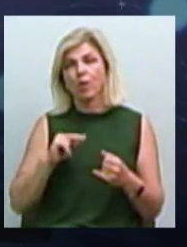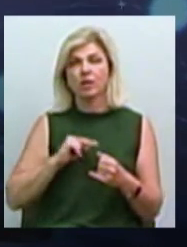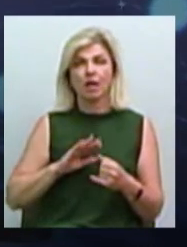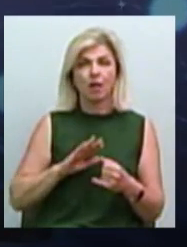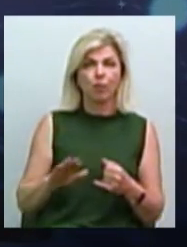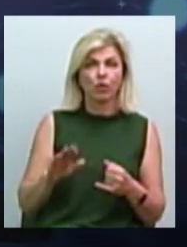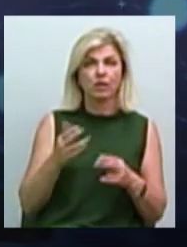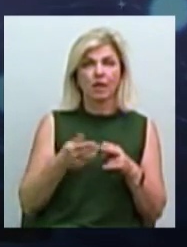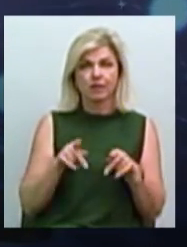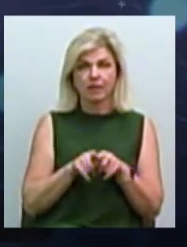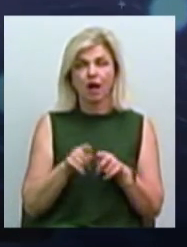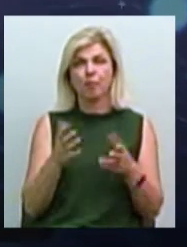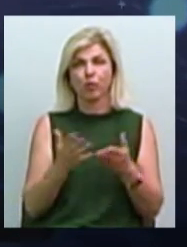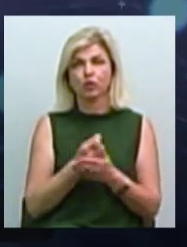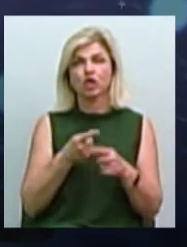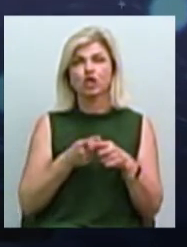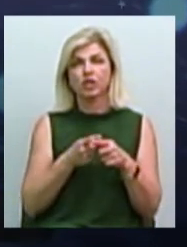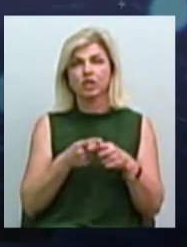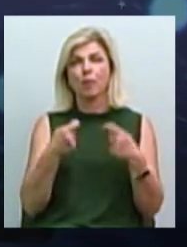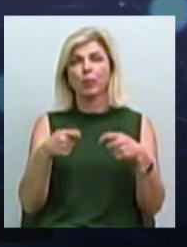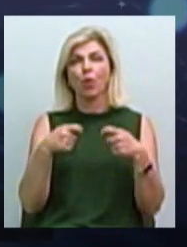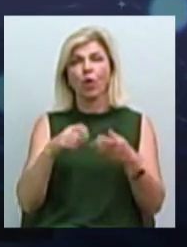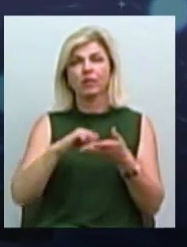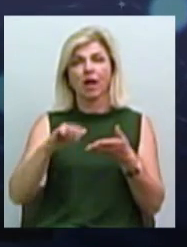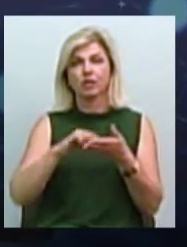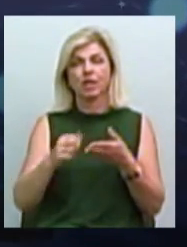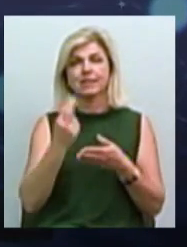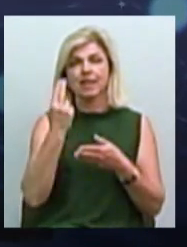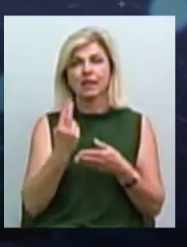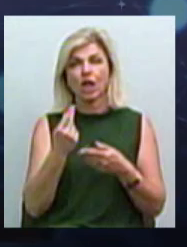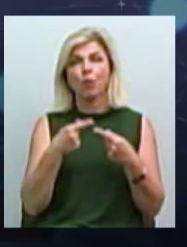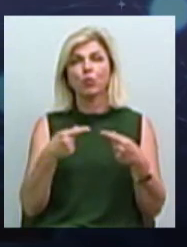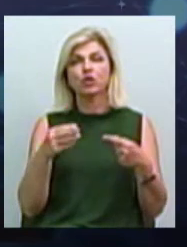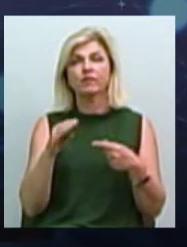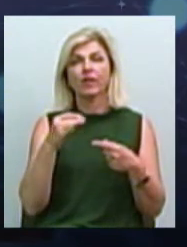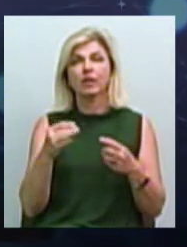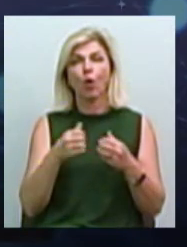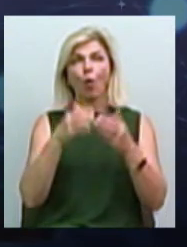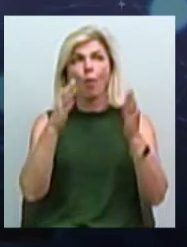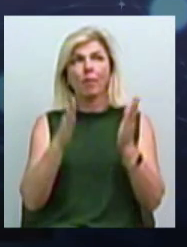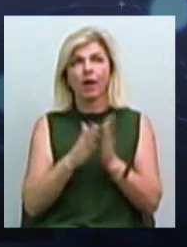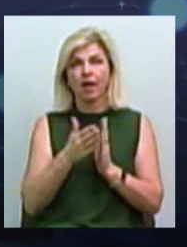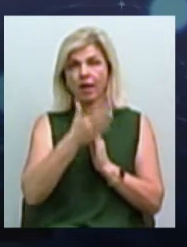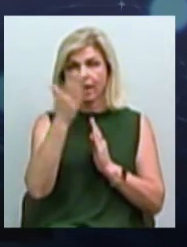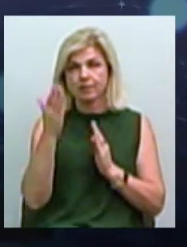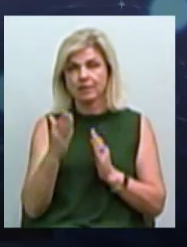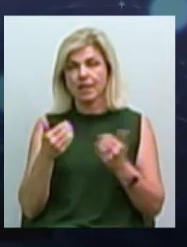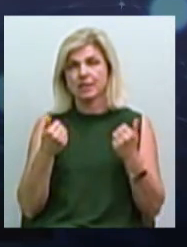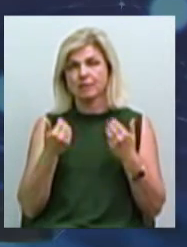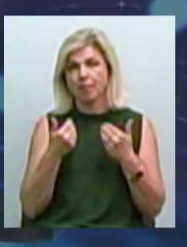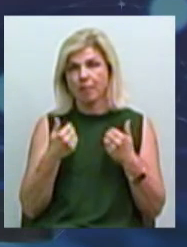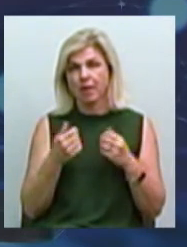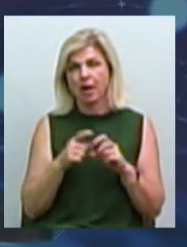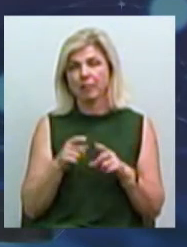образом происходит частичная распродажа. То есть целостный имущественный комплекс избавляется от сопутствующих,